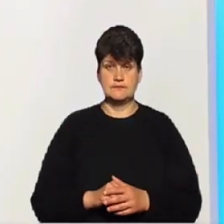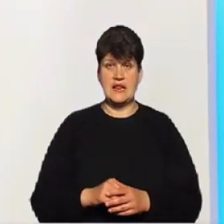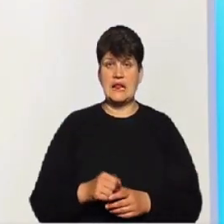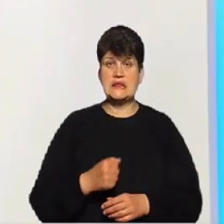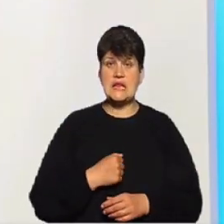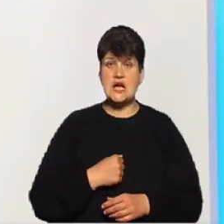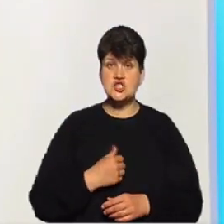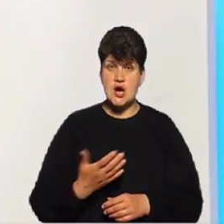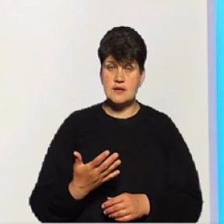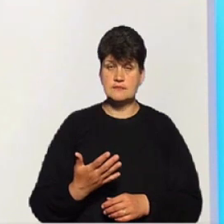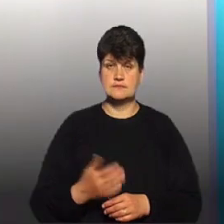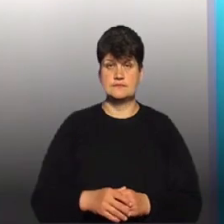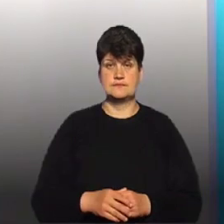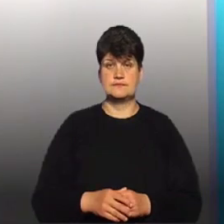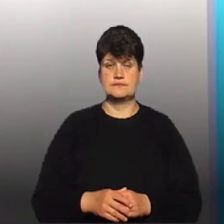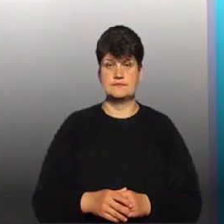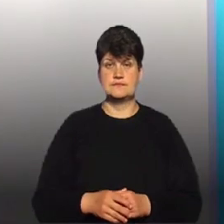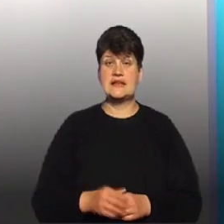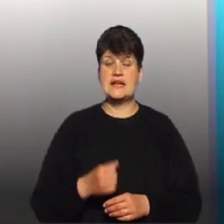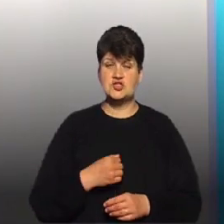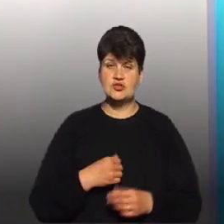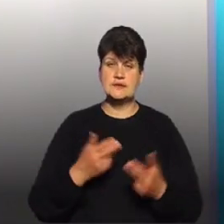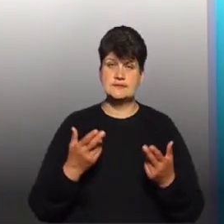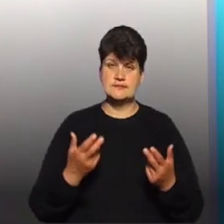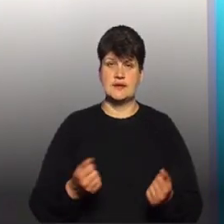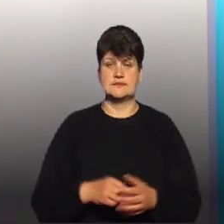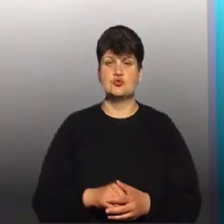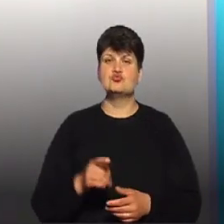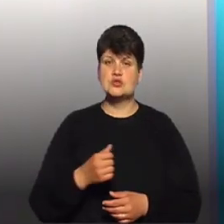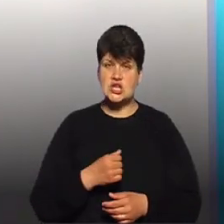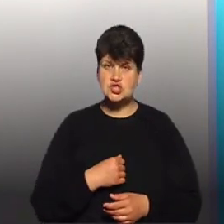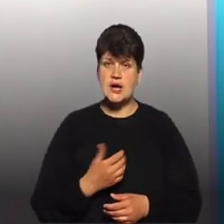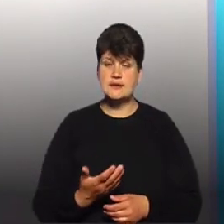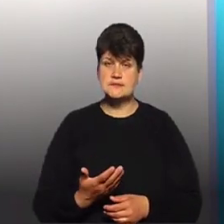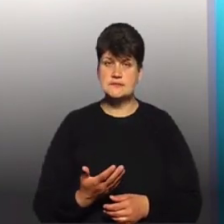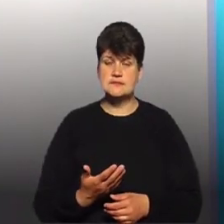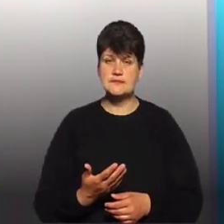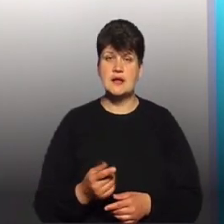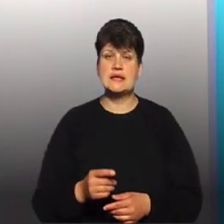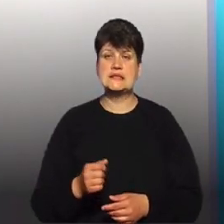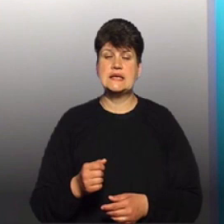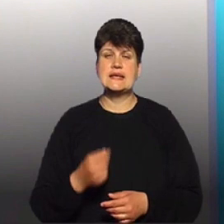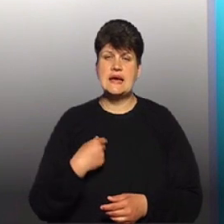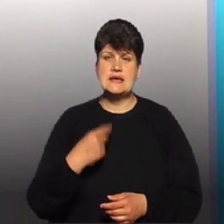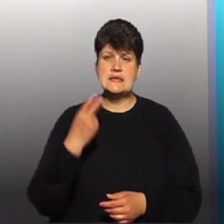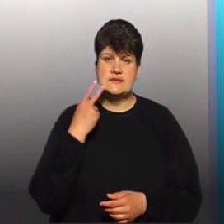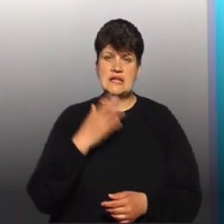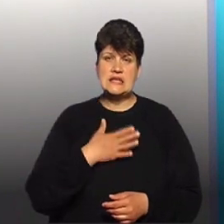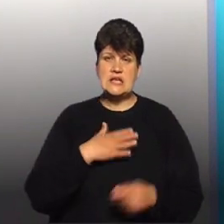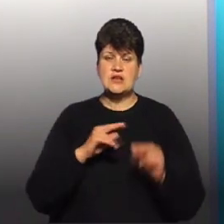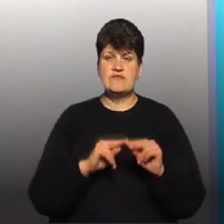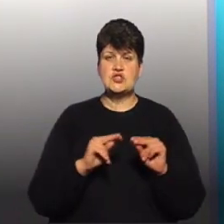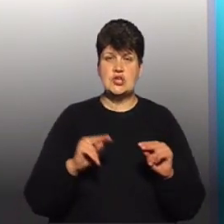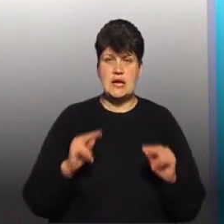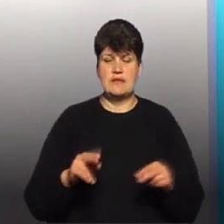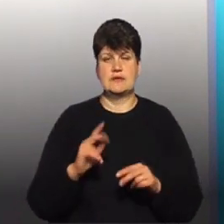На жаль. Кажу, на жаль, так. На жаль були, так? На жаль були. Чому на жаль? Чому на жаль? Я завжди нашим вчителям